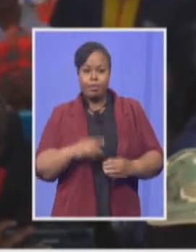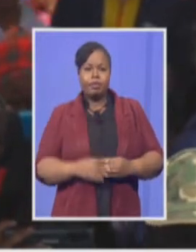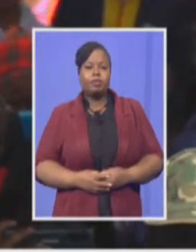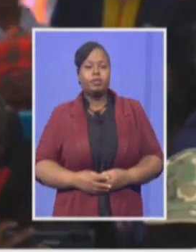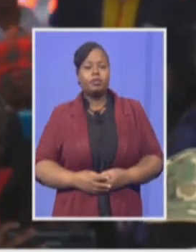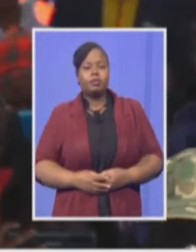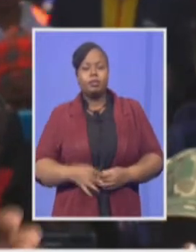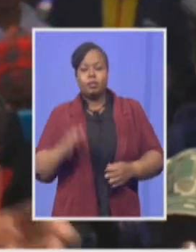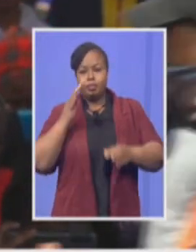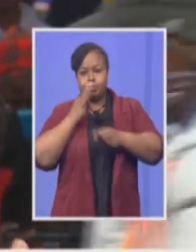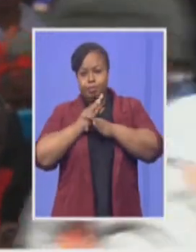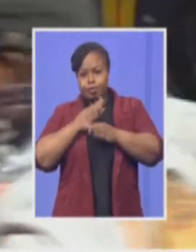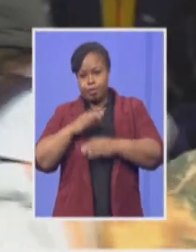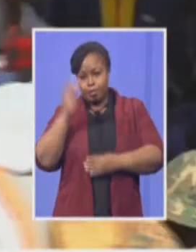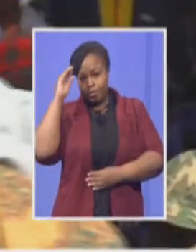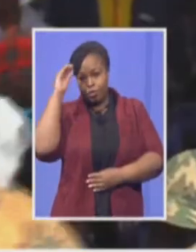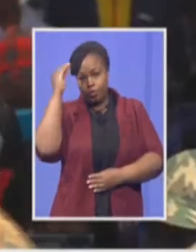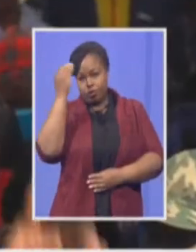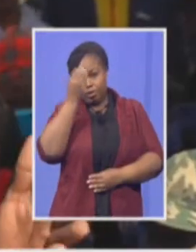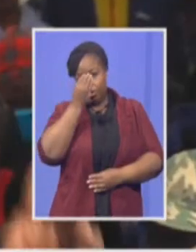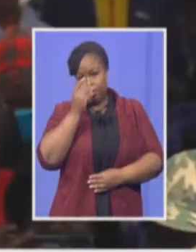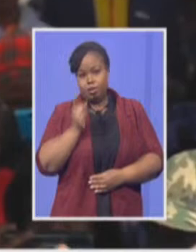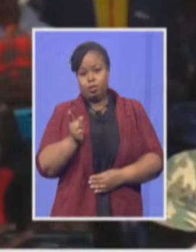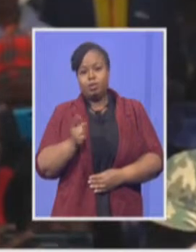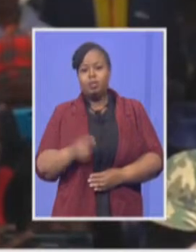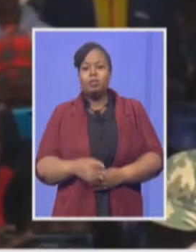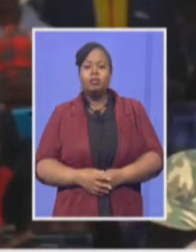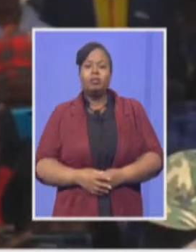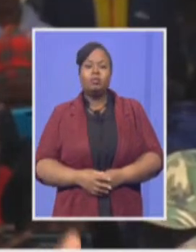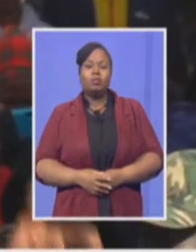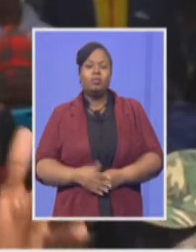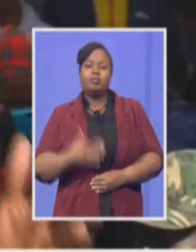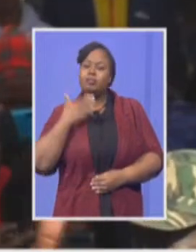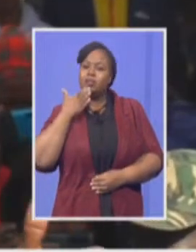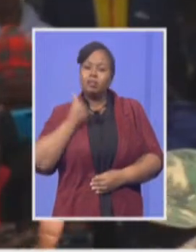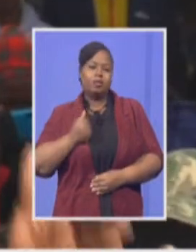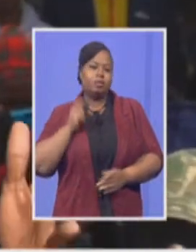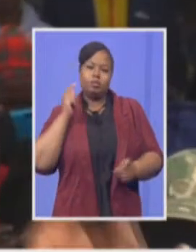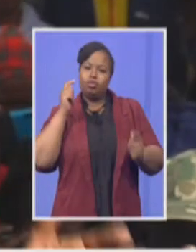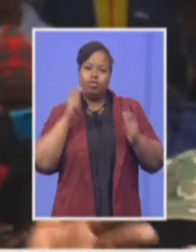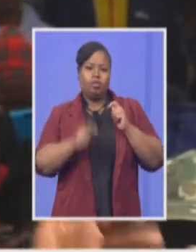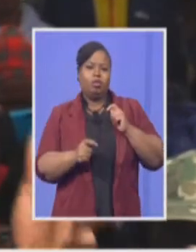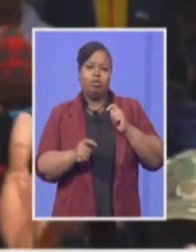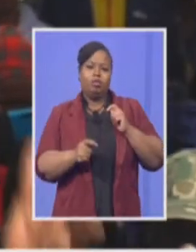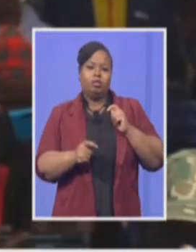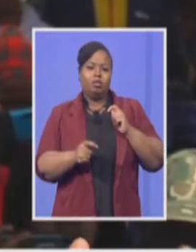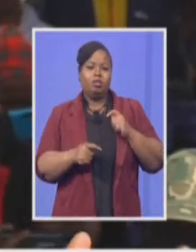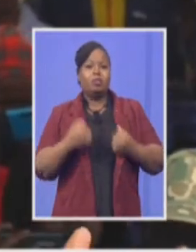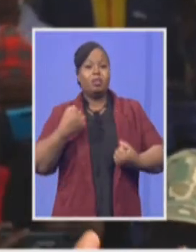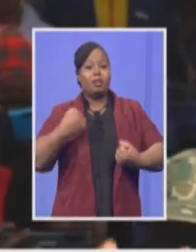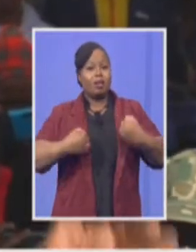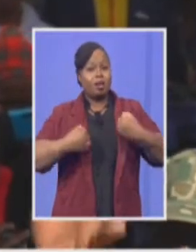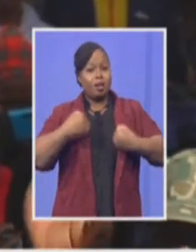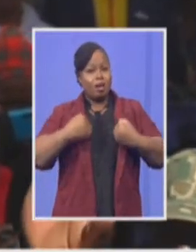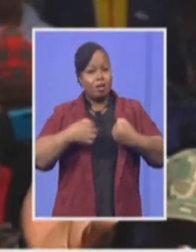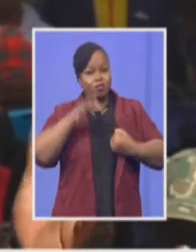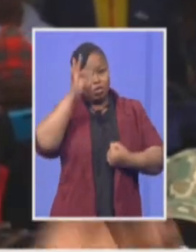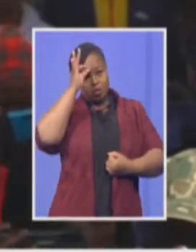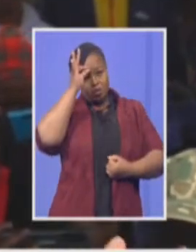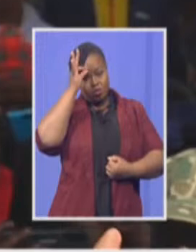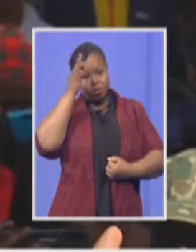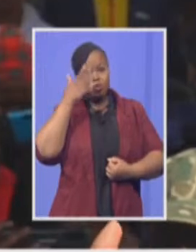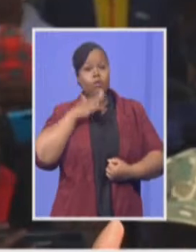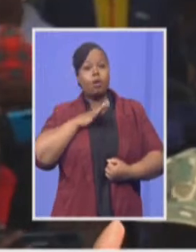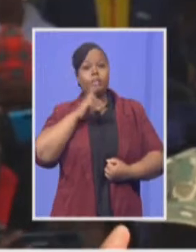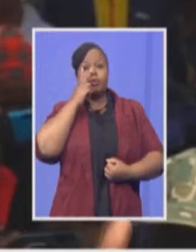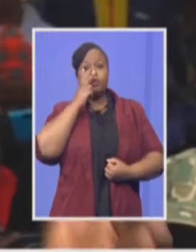bakundosi siyacela ukuthi ke akube noshintsho. Siyacela ukuthi imoto lezi zenu azibonakale